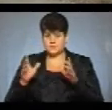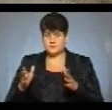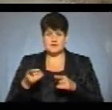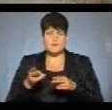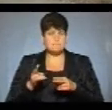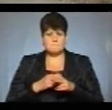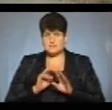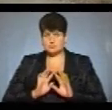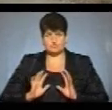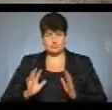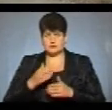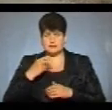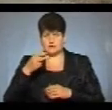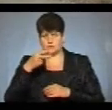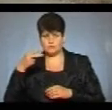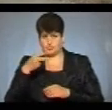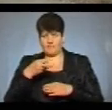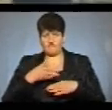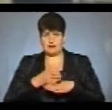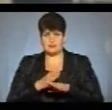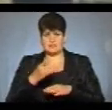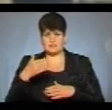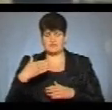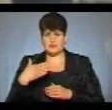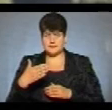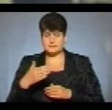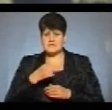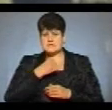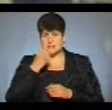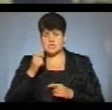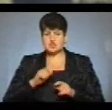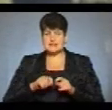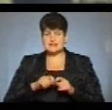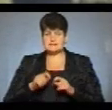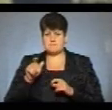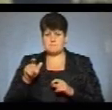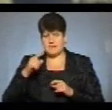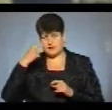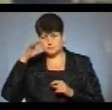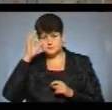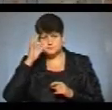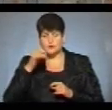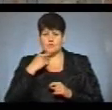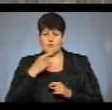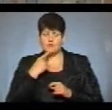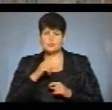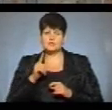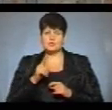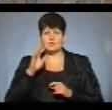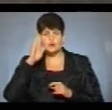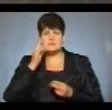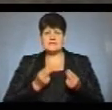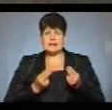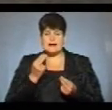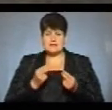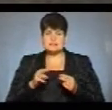без огорожі, зараз на другому поверсі виламані двері. Старший інспектор відділу ювенальної превенції Микола Подлецький розповів, хлопці, які